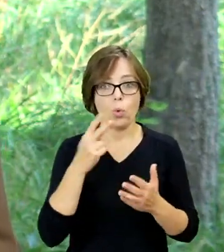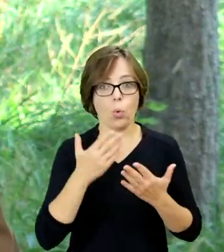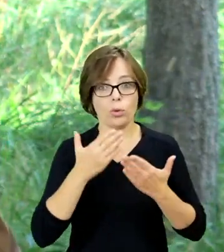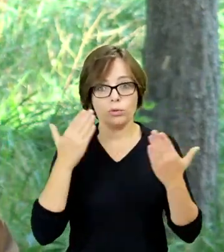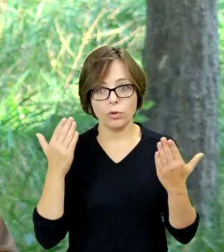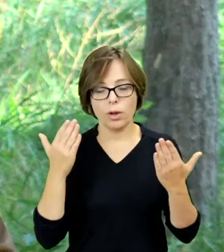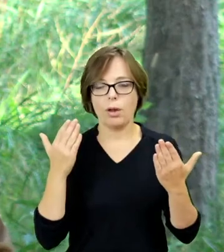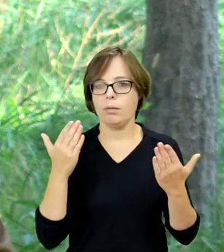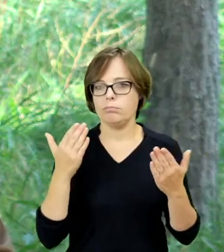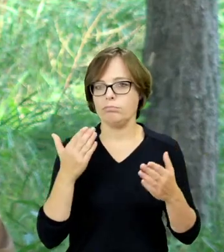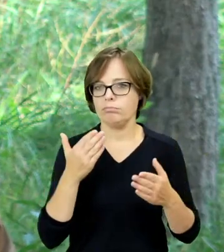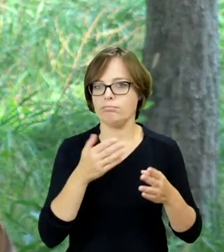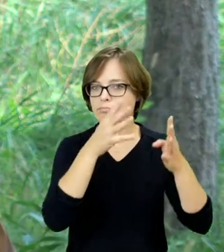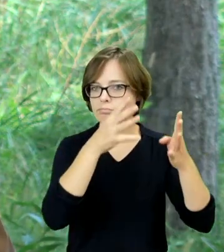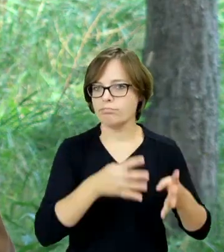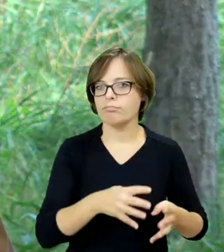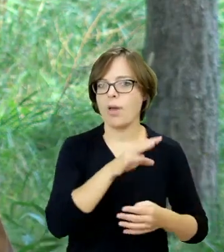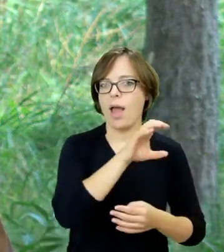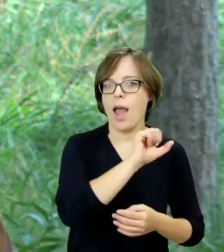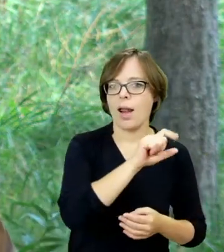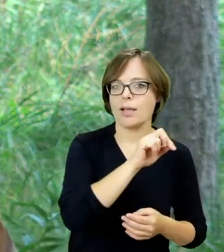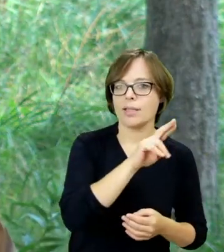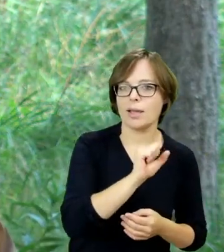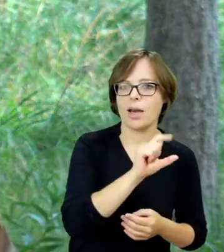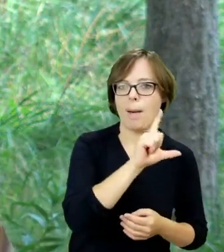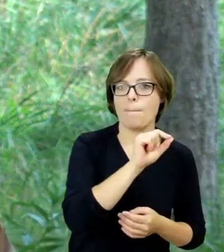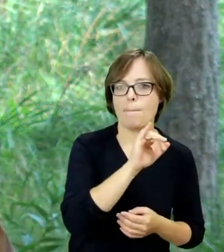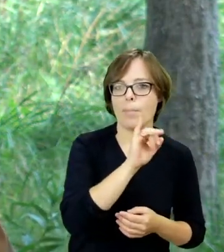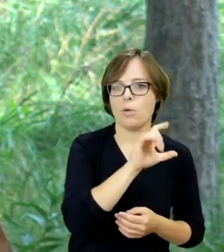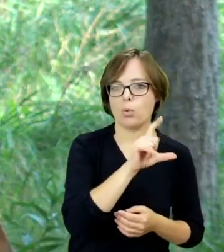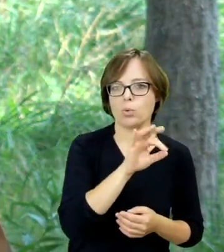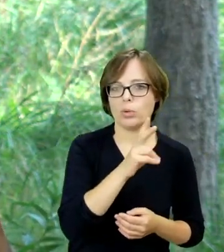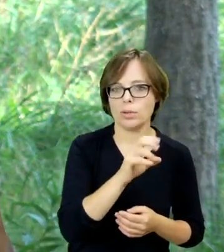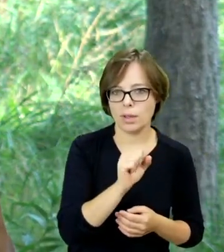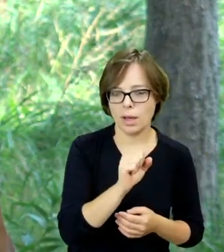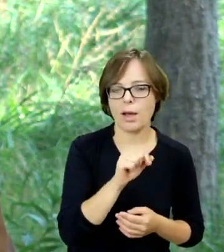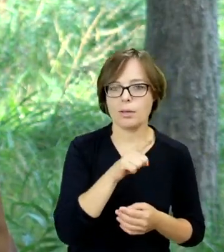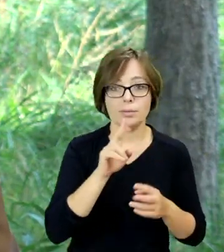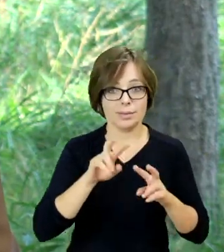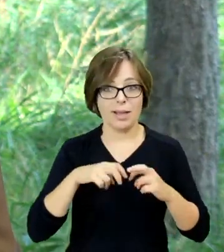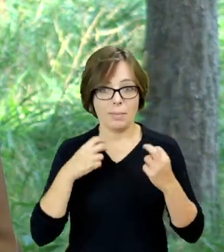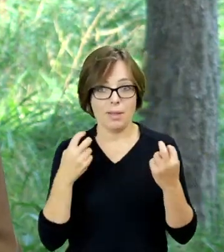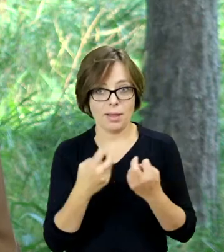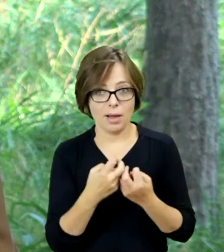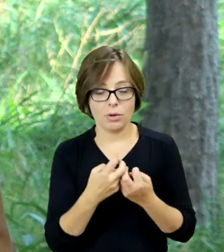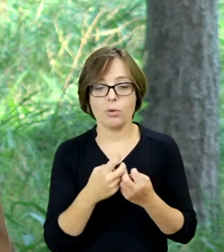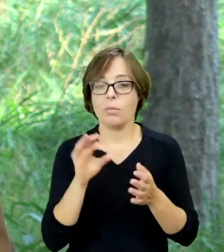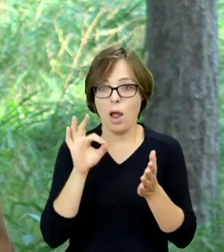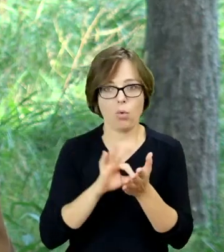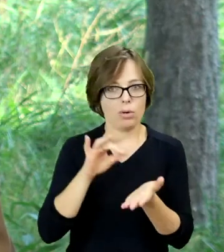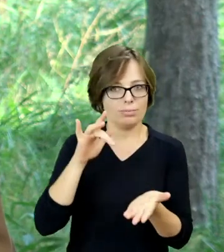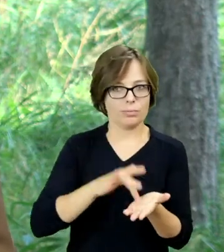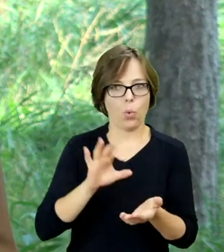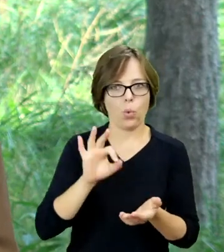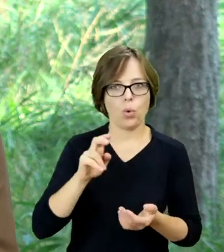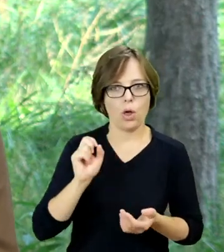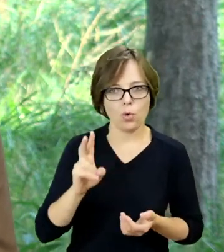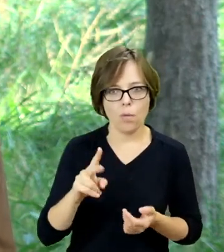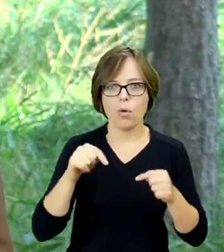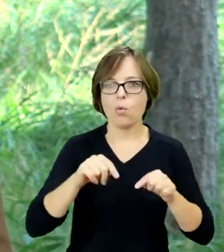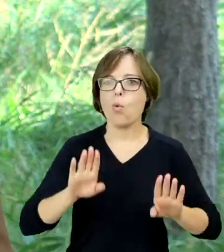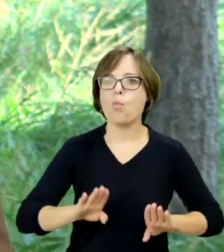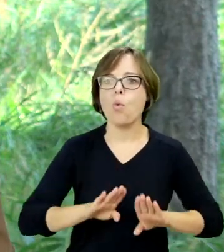poświęcony Aleksandrze Piłsudskiej, tego seminarium, odbywa się właśnie w Sulejówku, w Muzeum